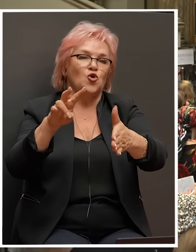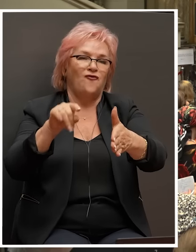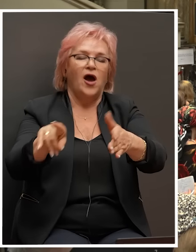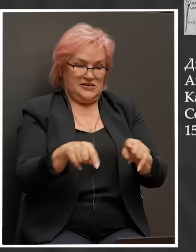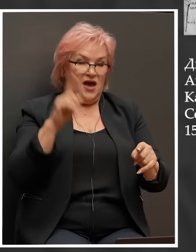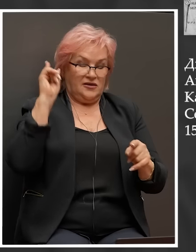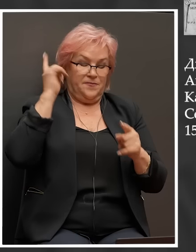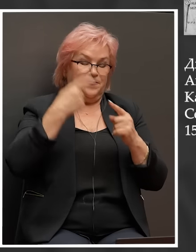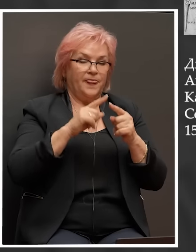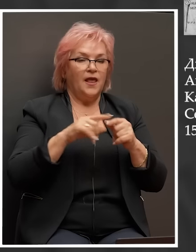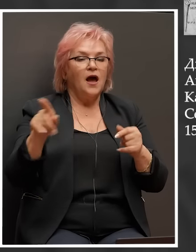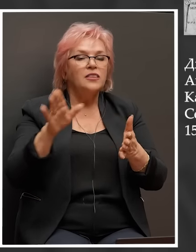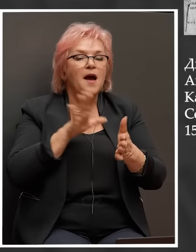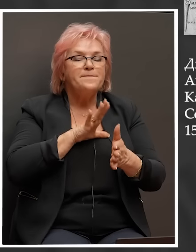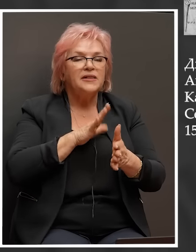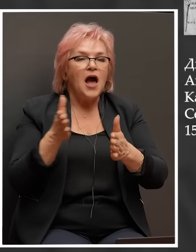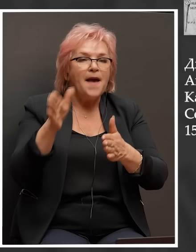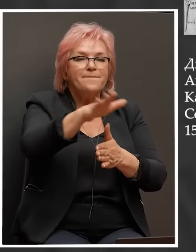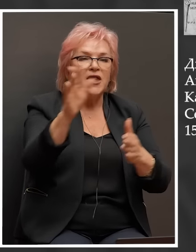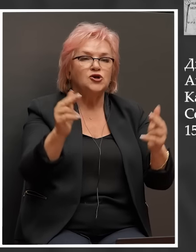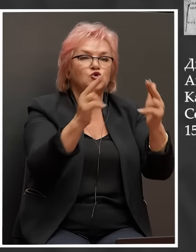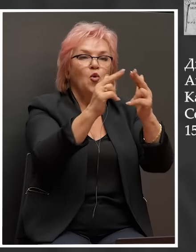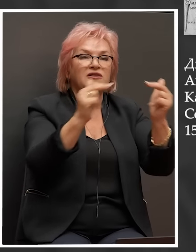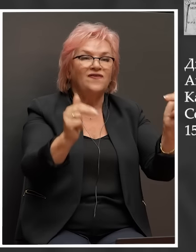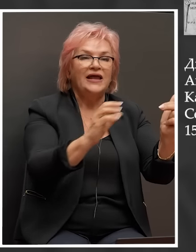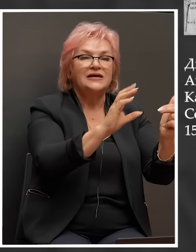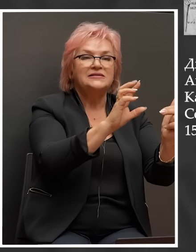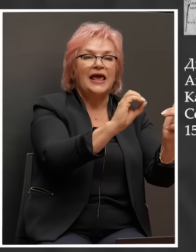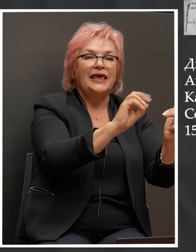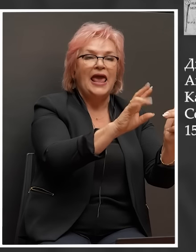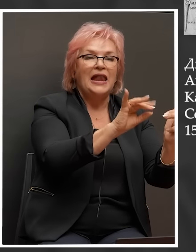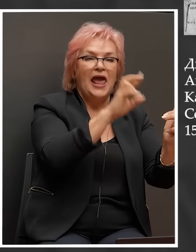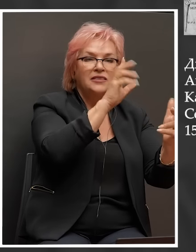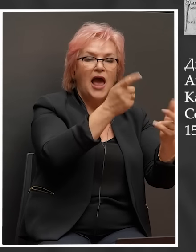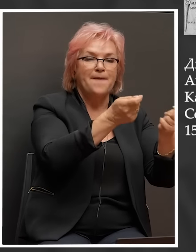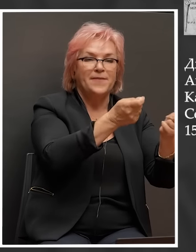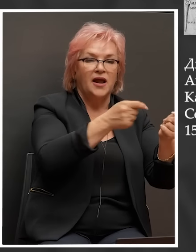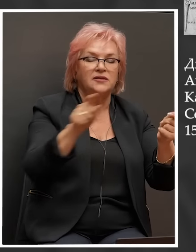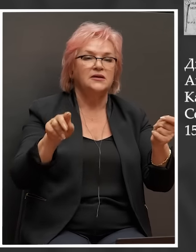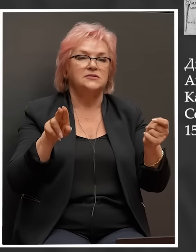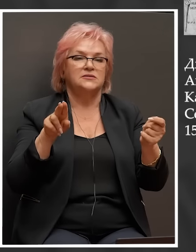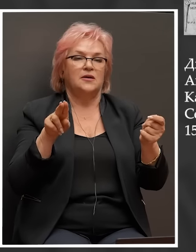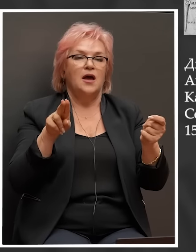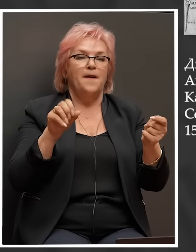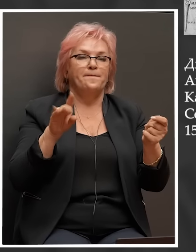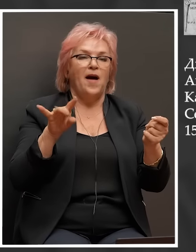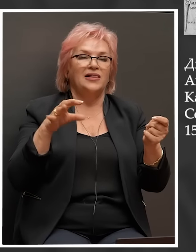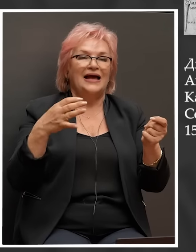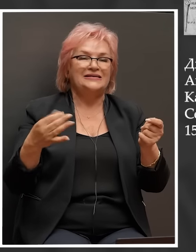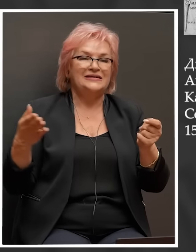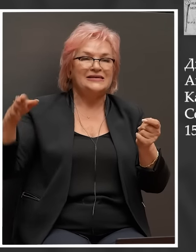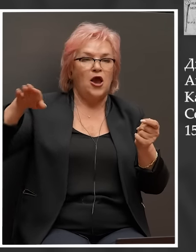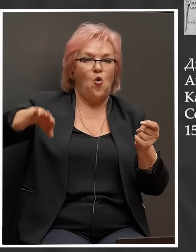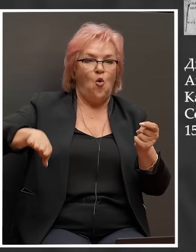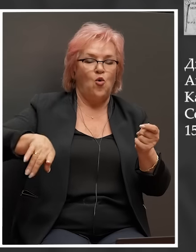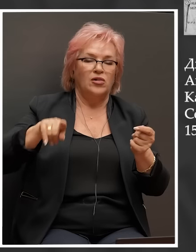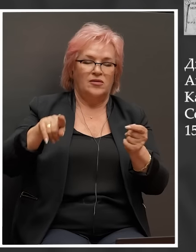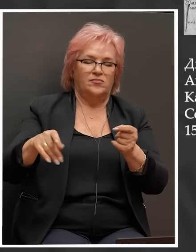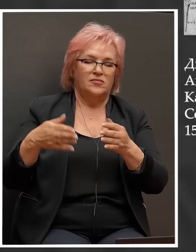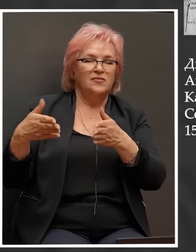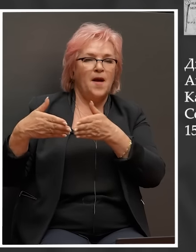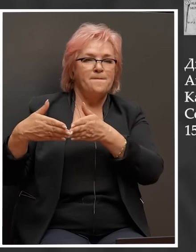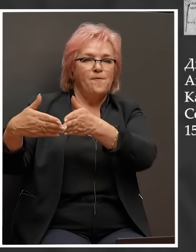крайне важная. Значит, она стояла между дворцом императрицы Елены и Палатинским холмом на окраине, недалеко от порта